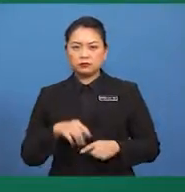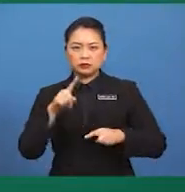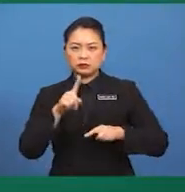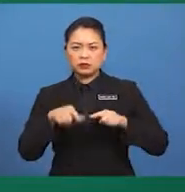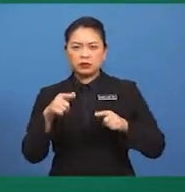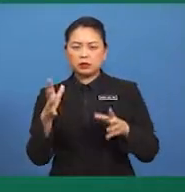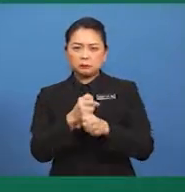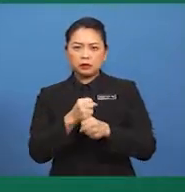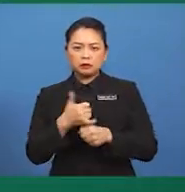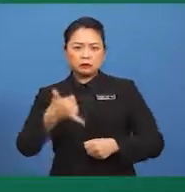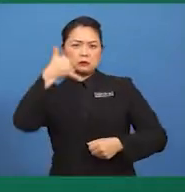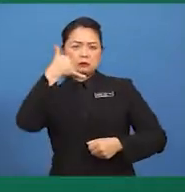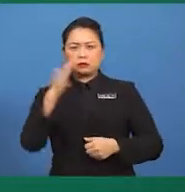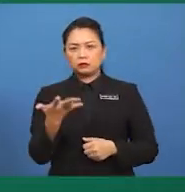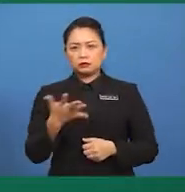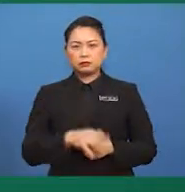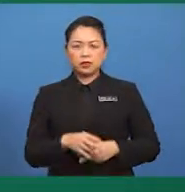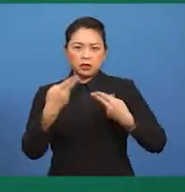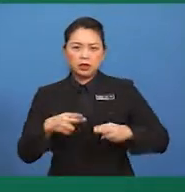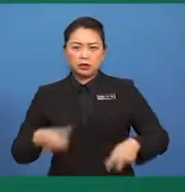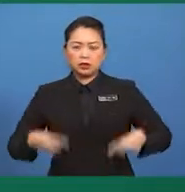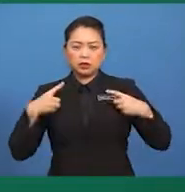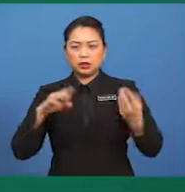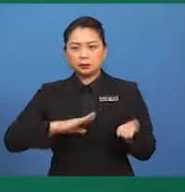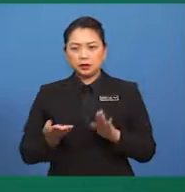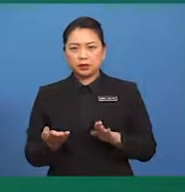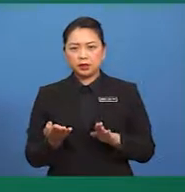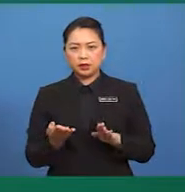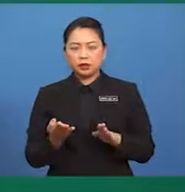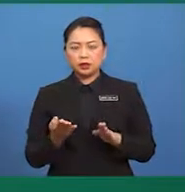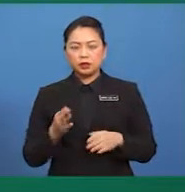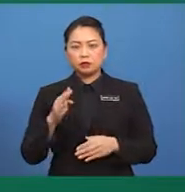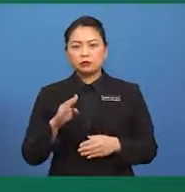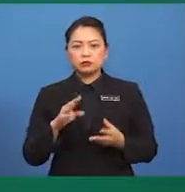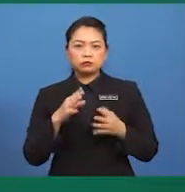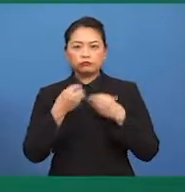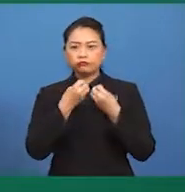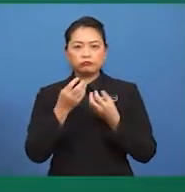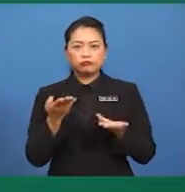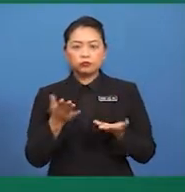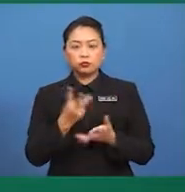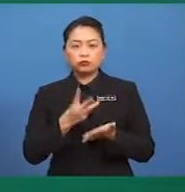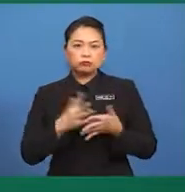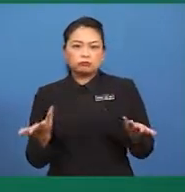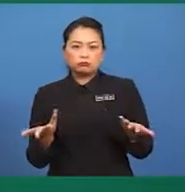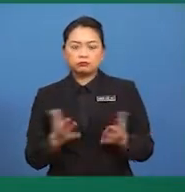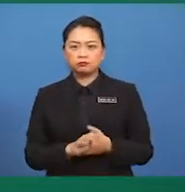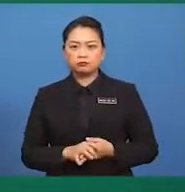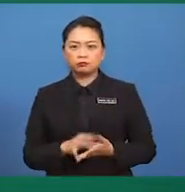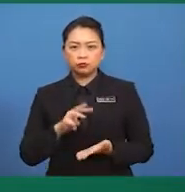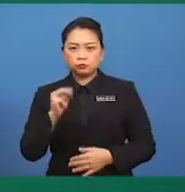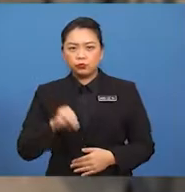dikesan, menghilangkan diri, meninggal dunia, bankrupt atau muflis.